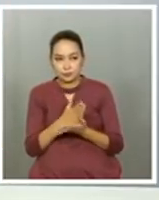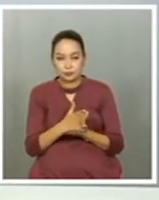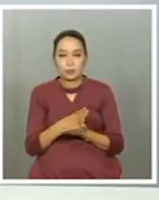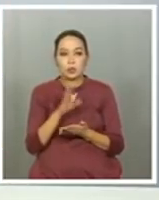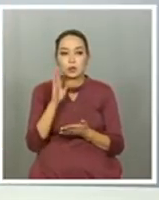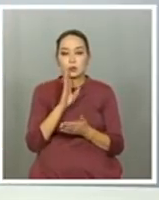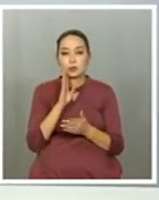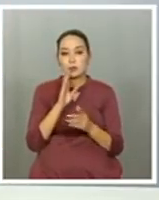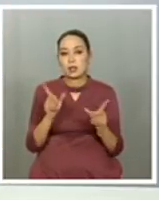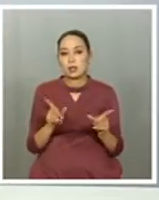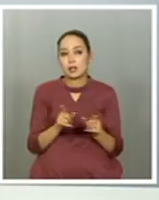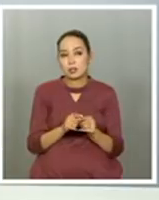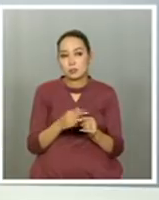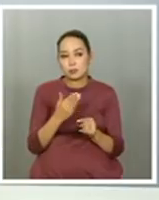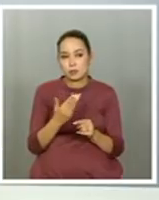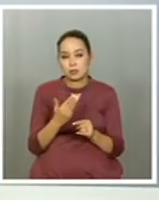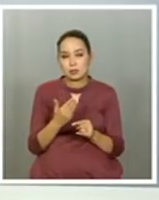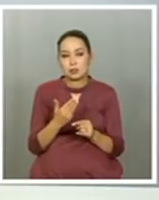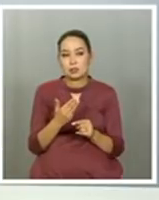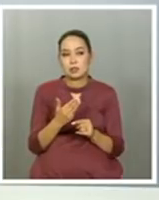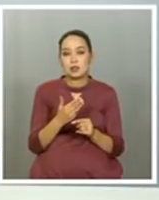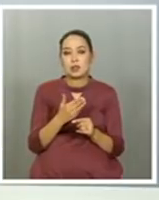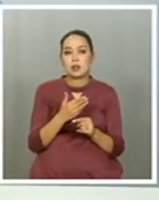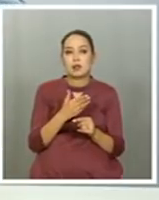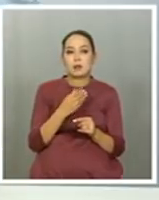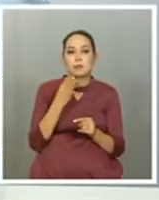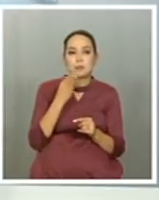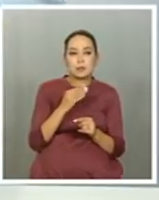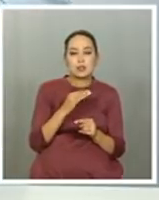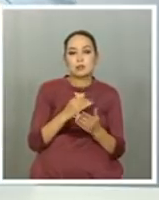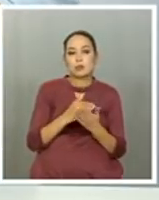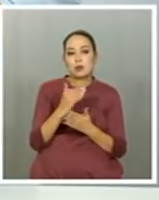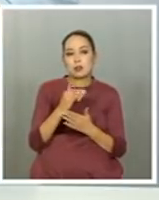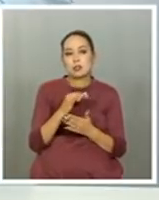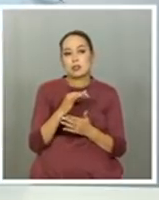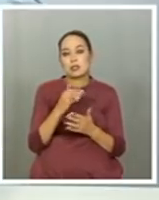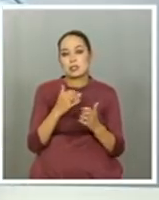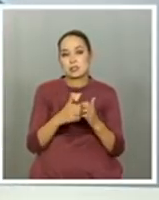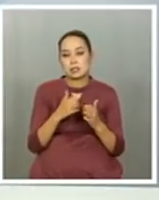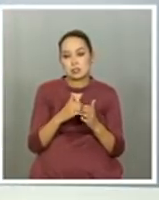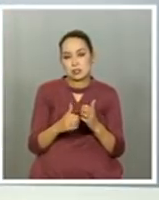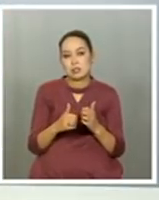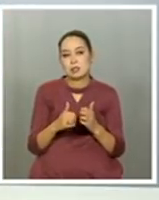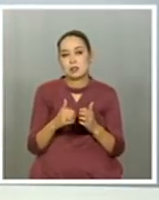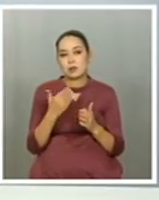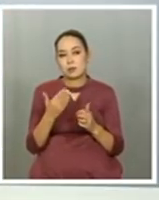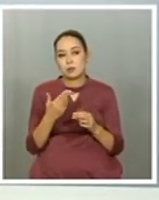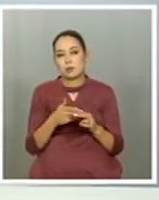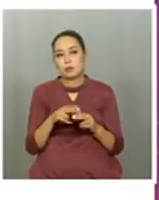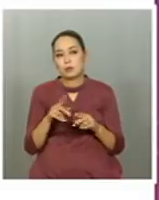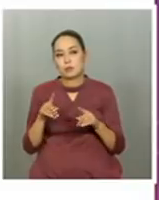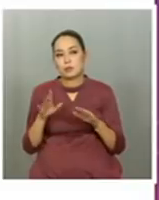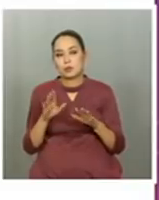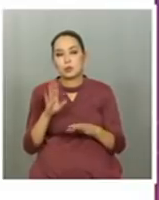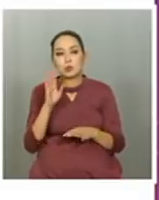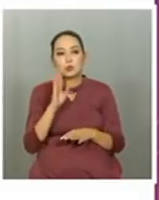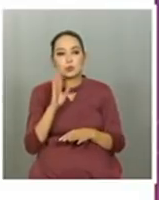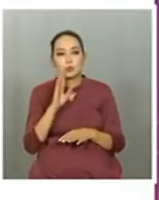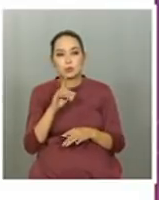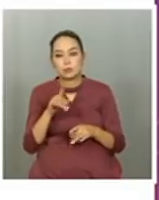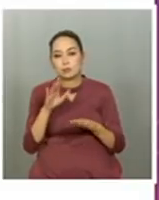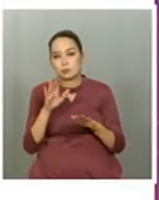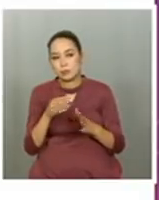әрекеттескен кезде белсенділігі жоғары және белсенділігі орташа металдар, яғни осы жерде сутекке дейінгі